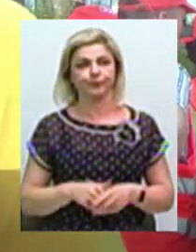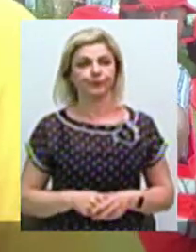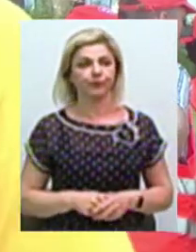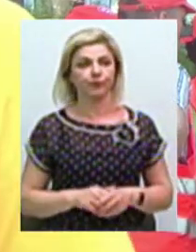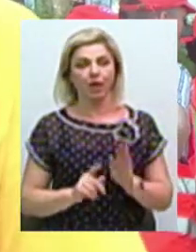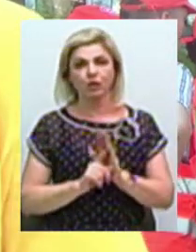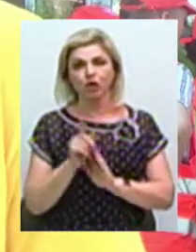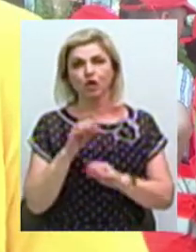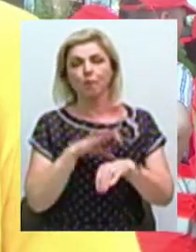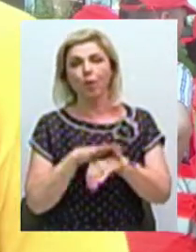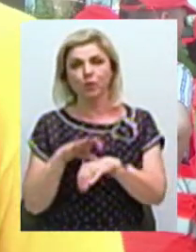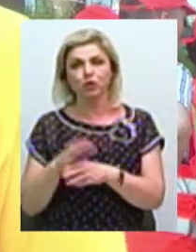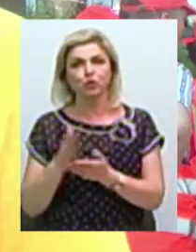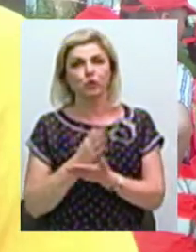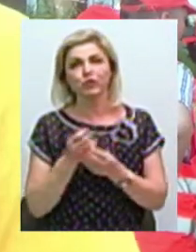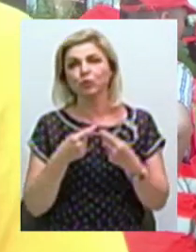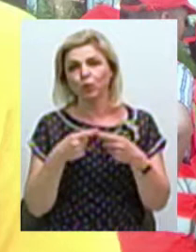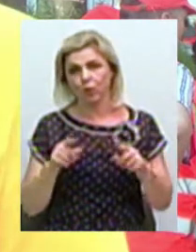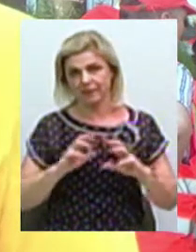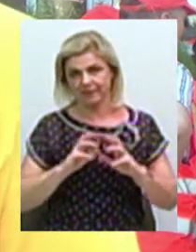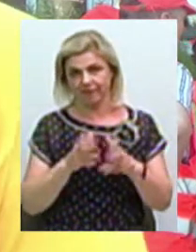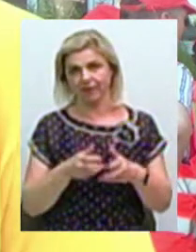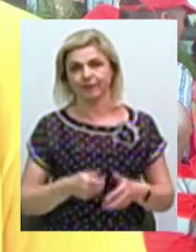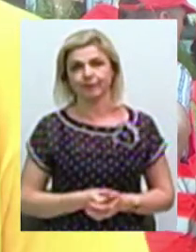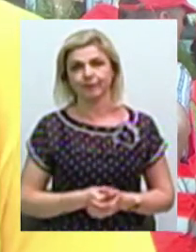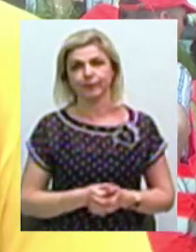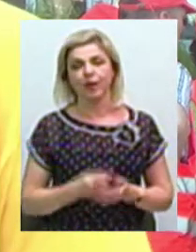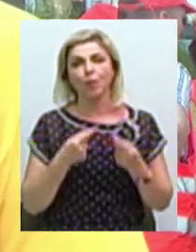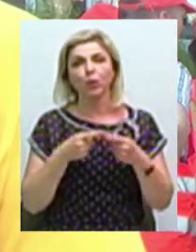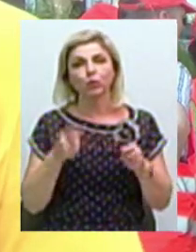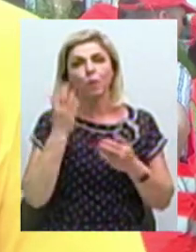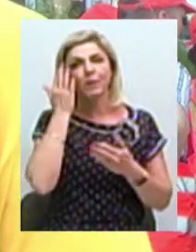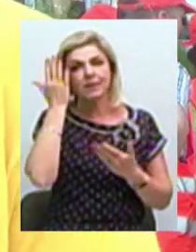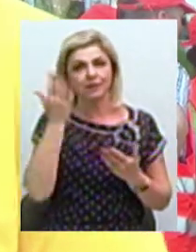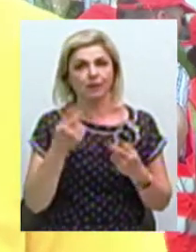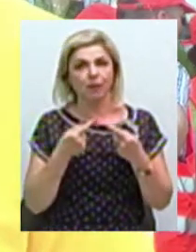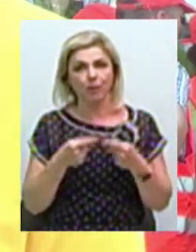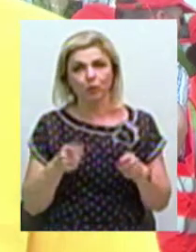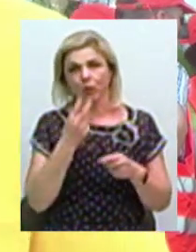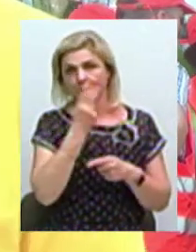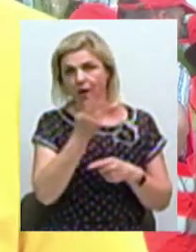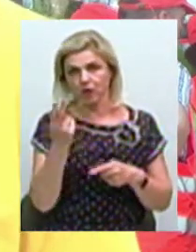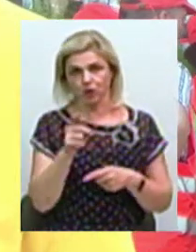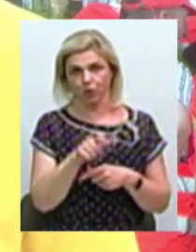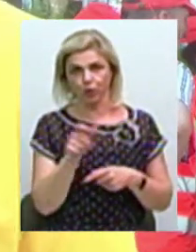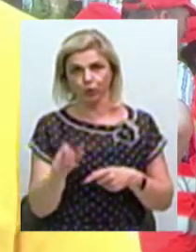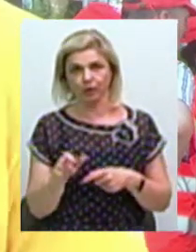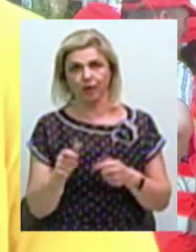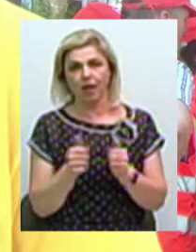починаєш помічати зовсім другий світ. По-другому мислити, по-другому бачити